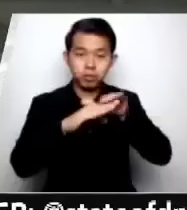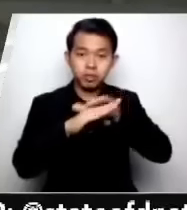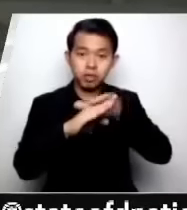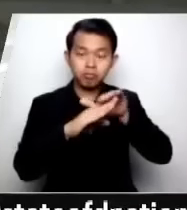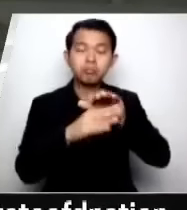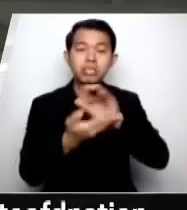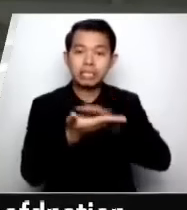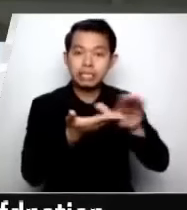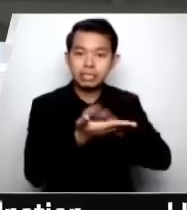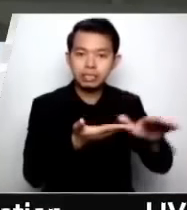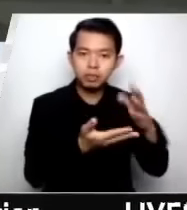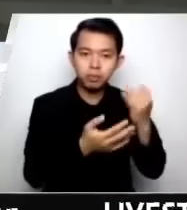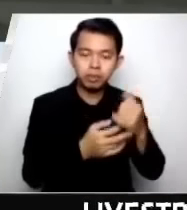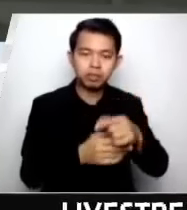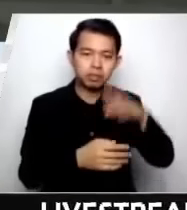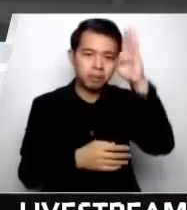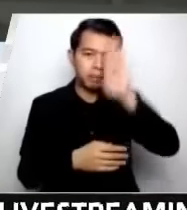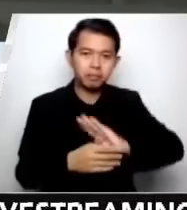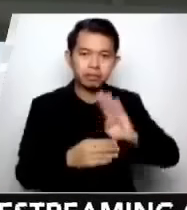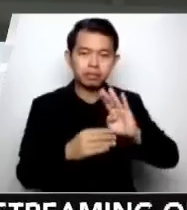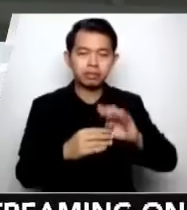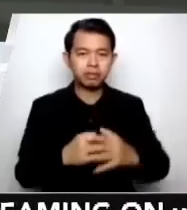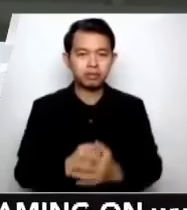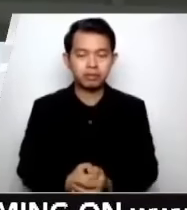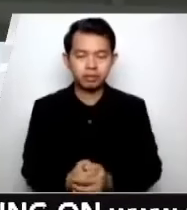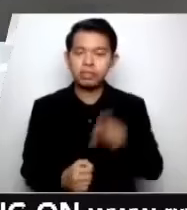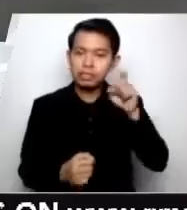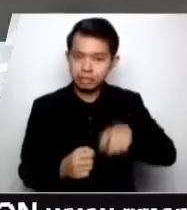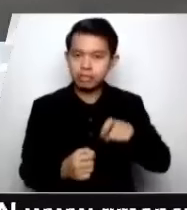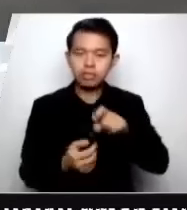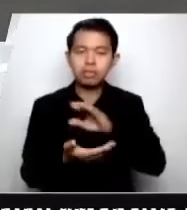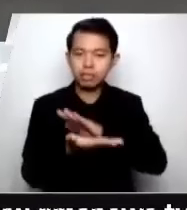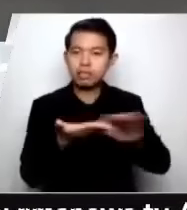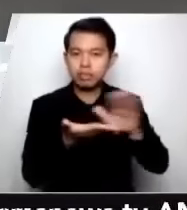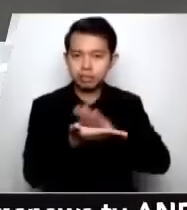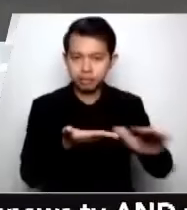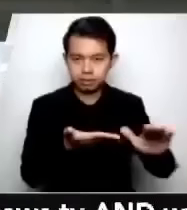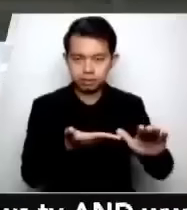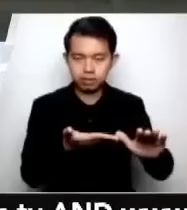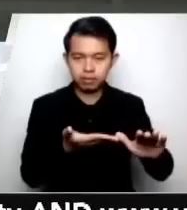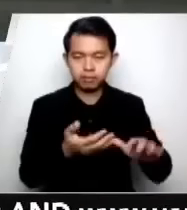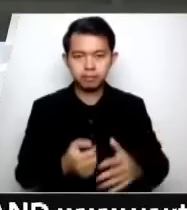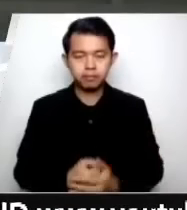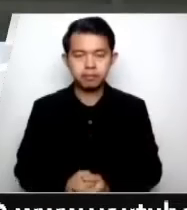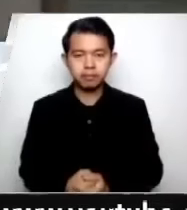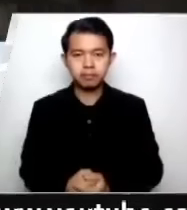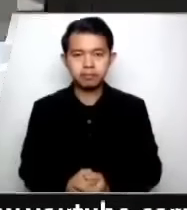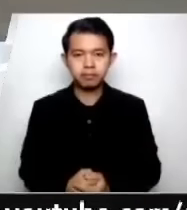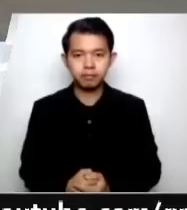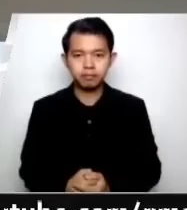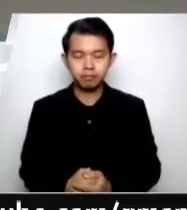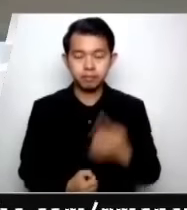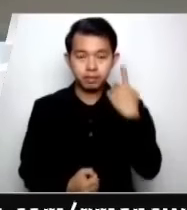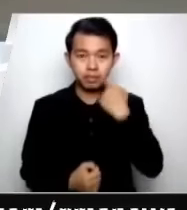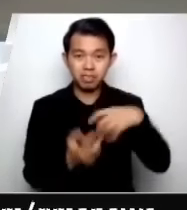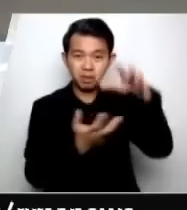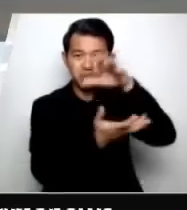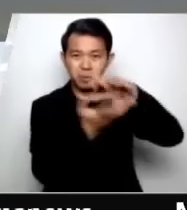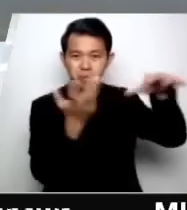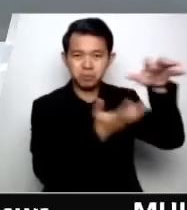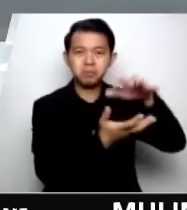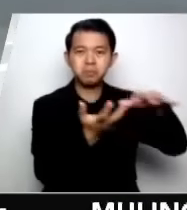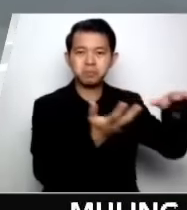mabubulok ang hero. So kaya kailangan linisin talaga. Kaya kailangan linisin po namin. Makapal po kanina. Ang pagsabog